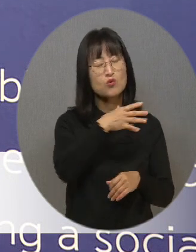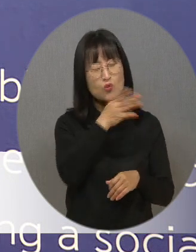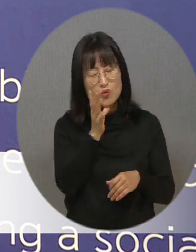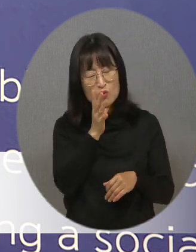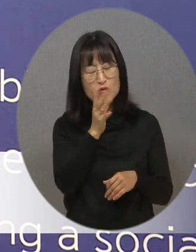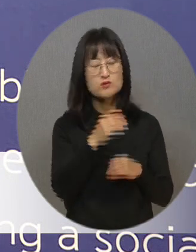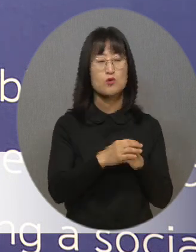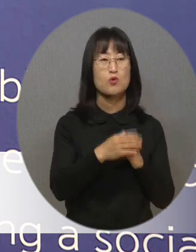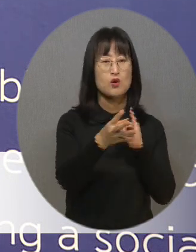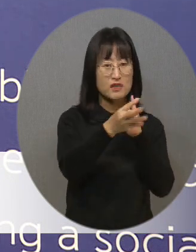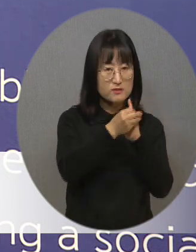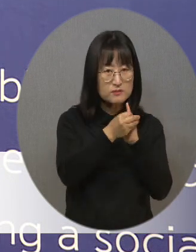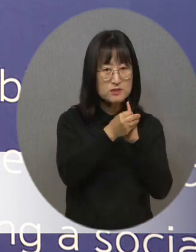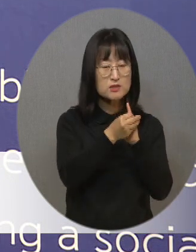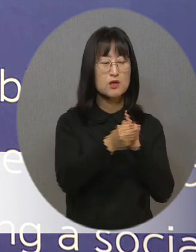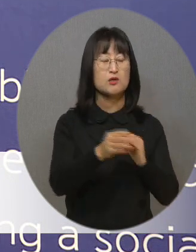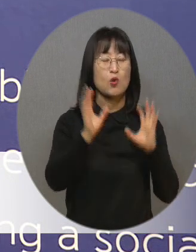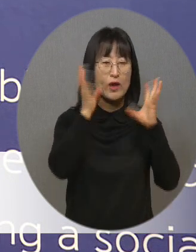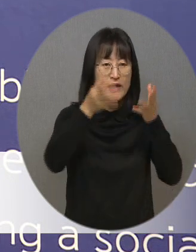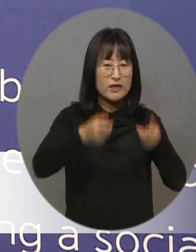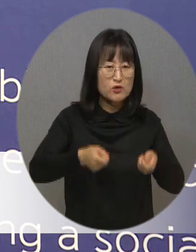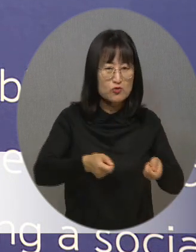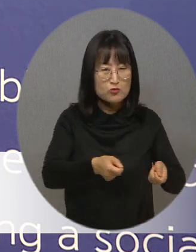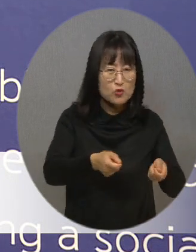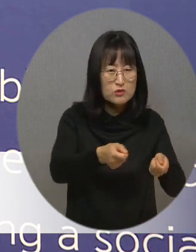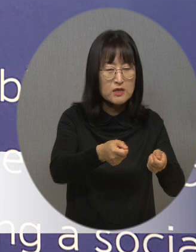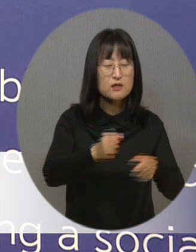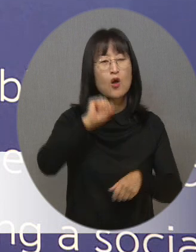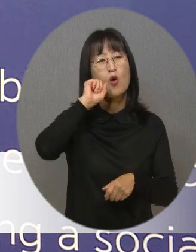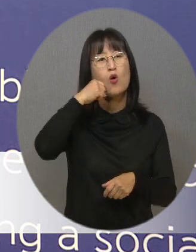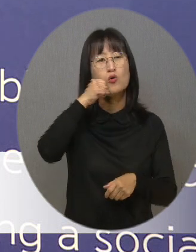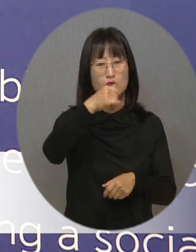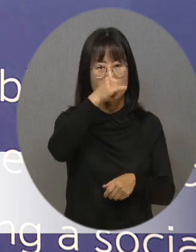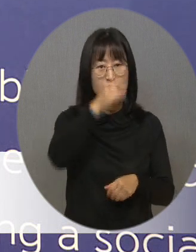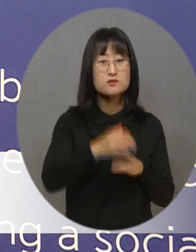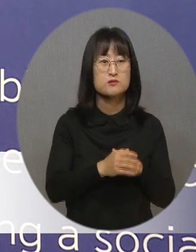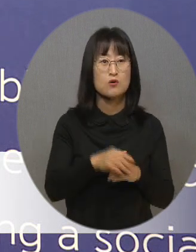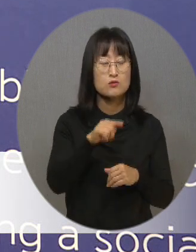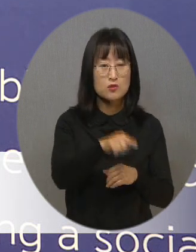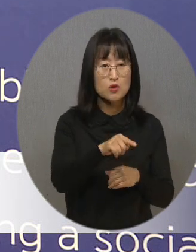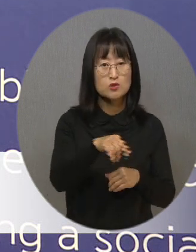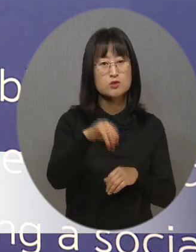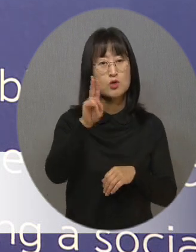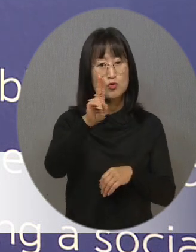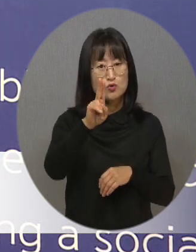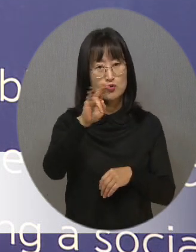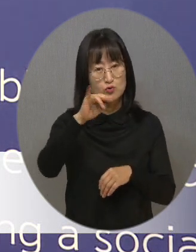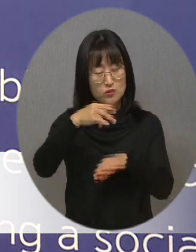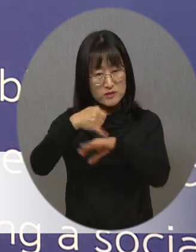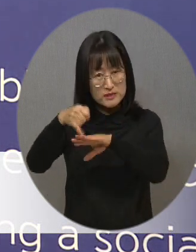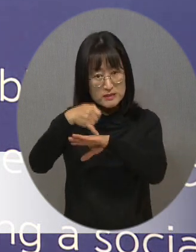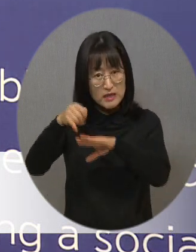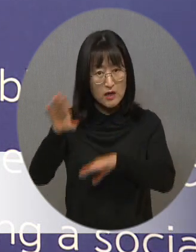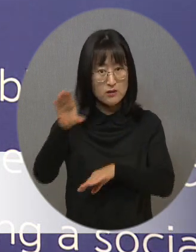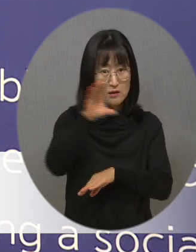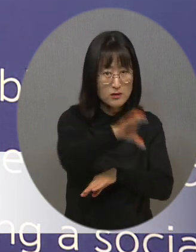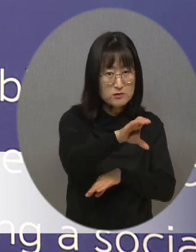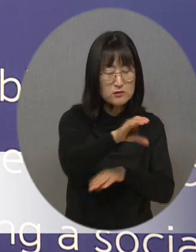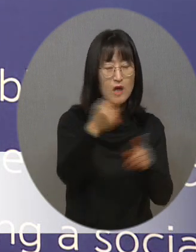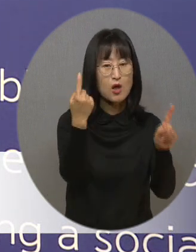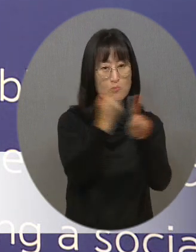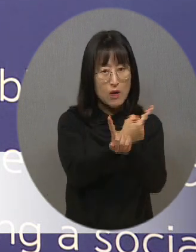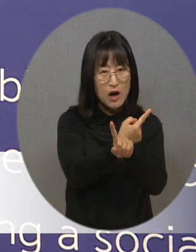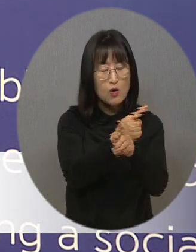유아차 끌고 다니실 때 어려운 부분들이 굉장히 많이 있거든요. 이제 그런 부분들이 유니버설 디자인에 적용됐을 때 어떻게